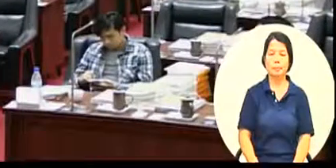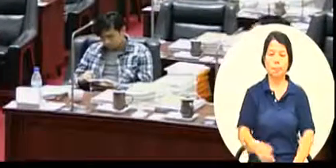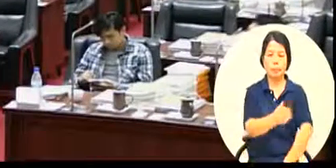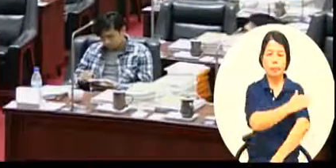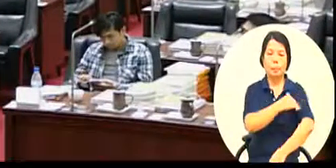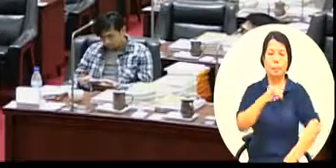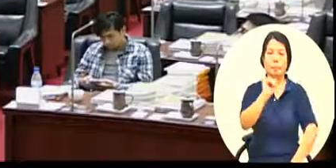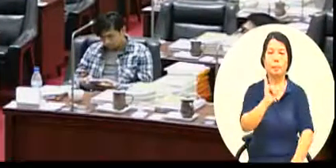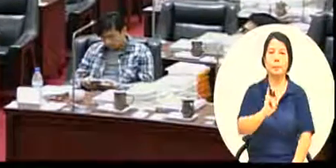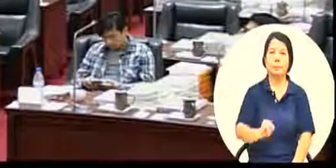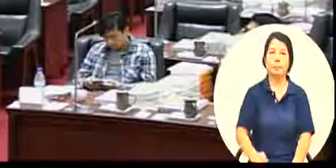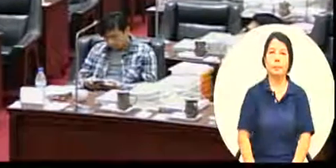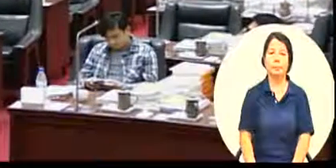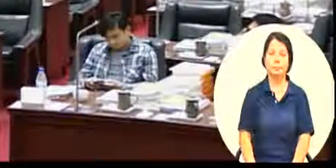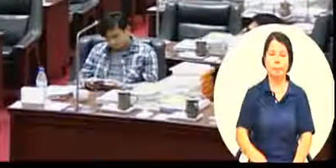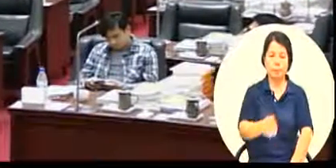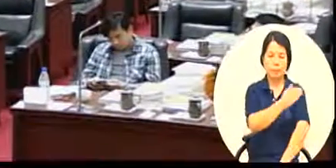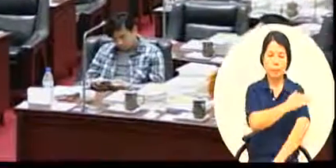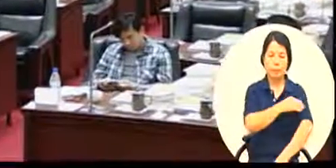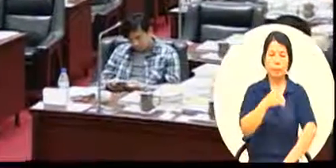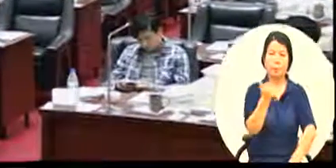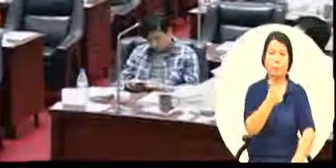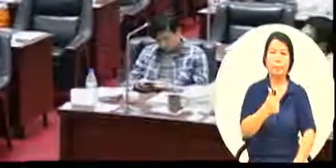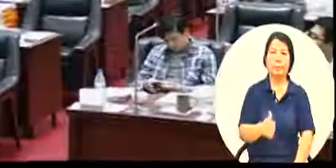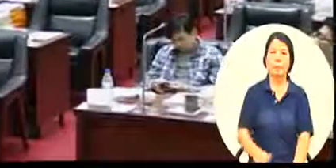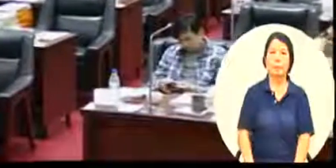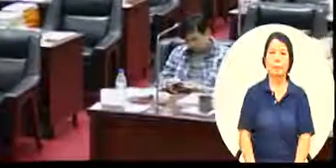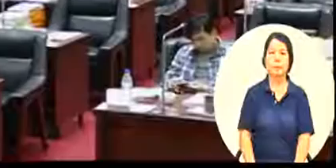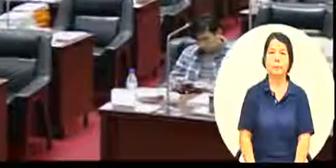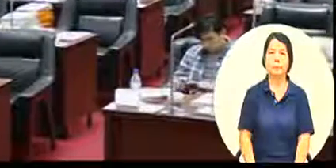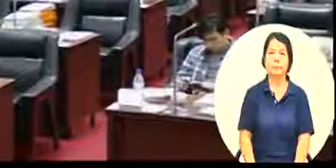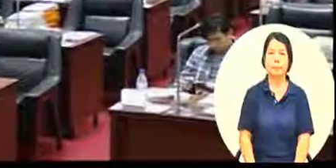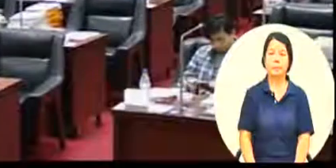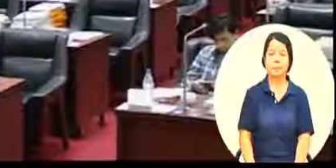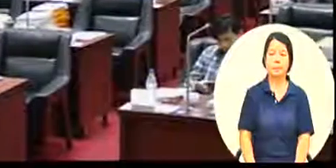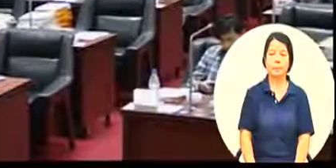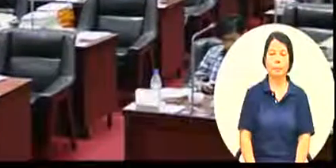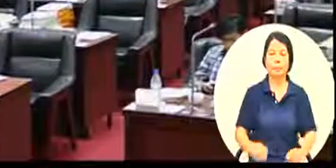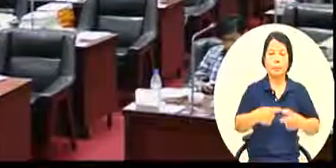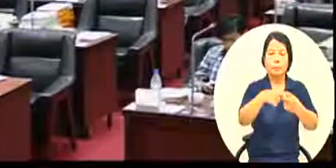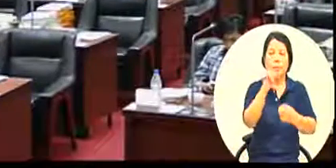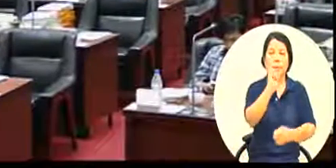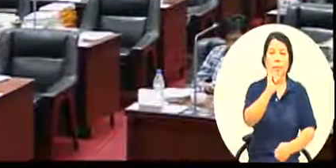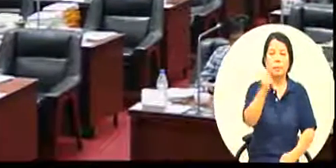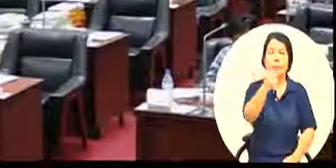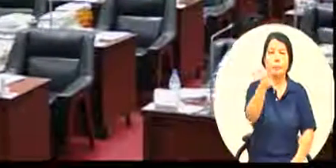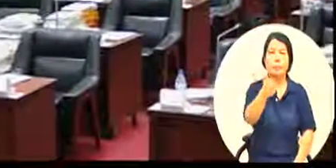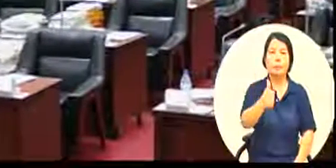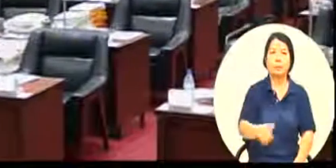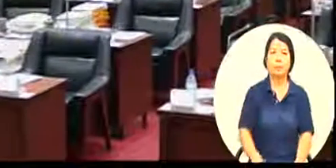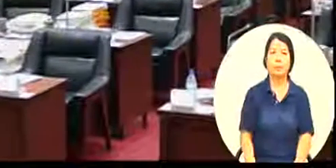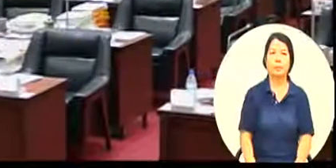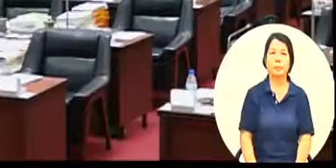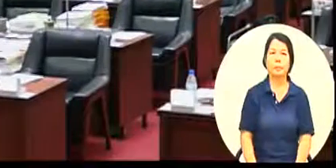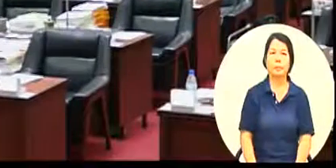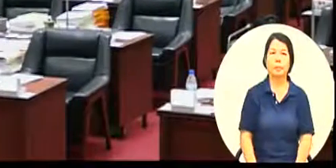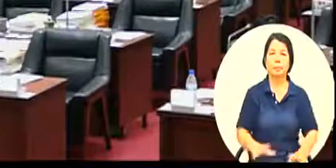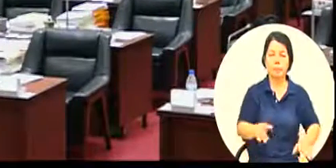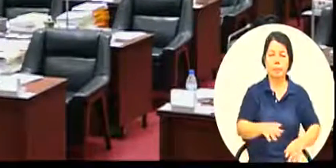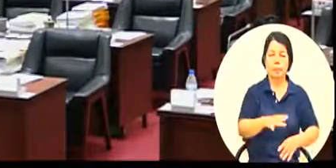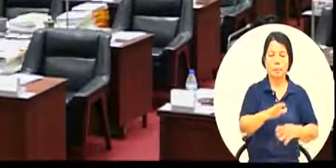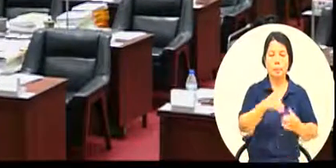慧文议员、陈正文议员、李以婷议员、翁瑞珠议